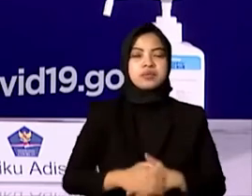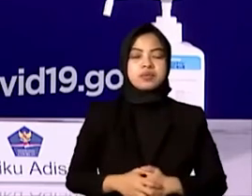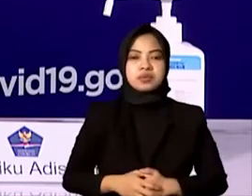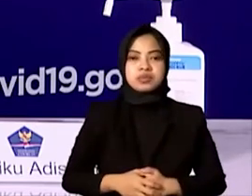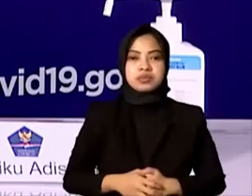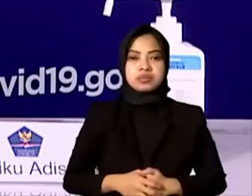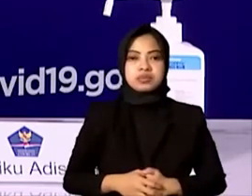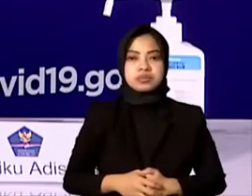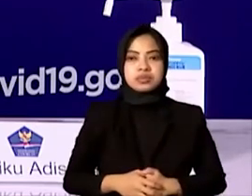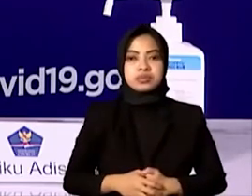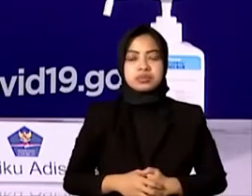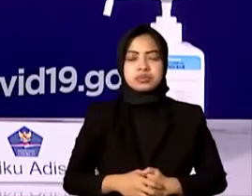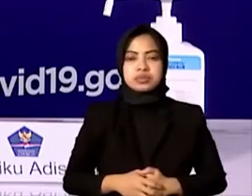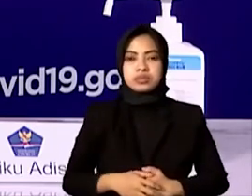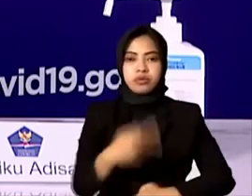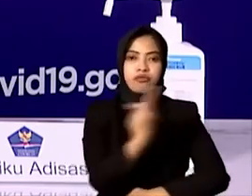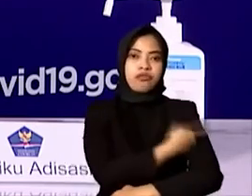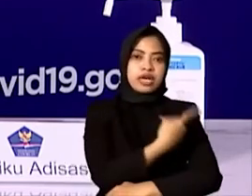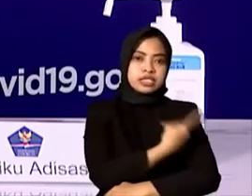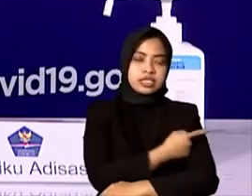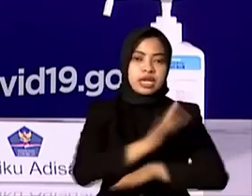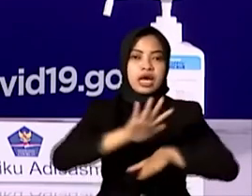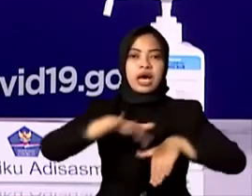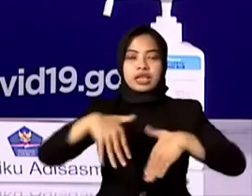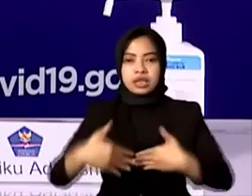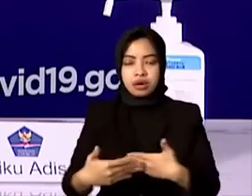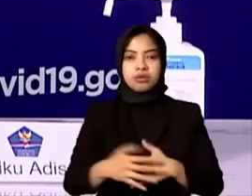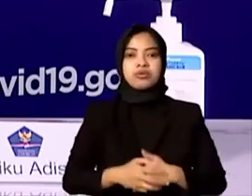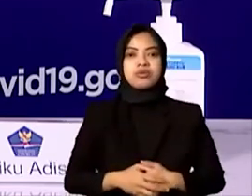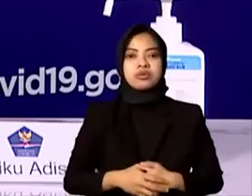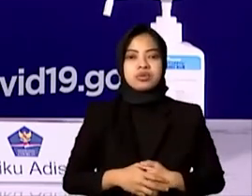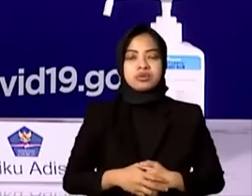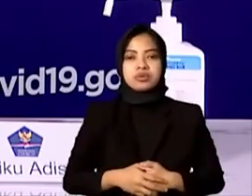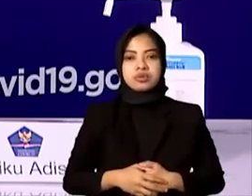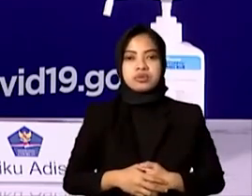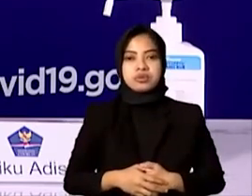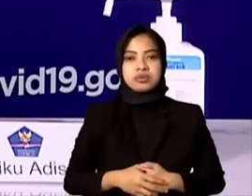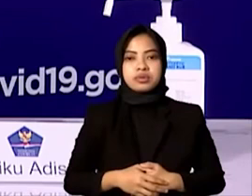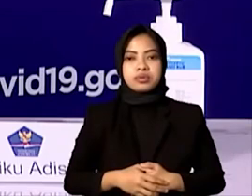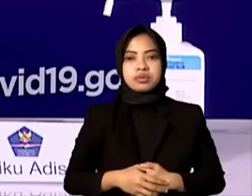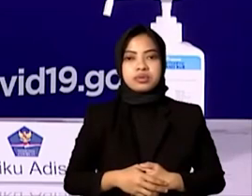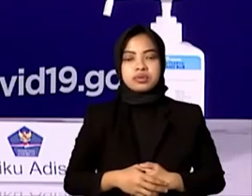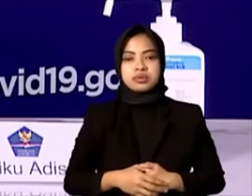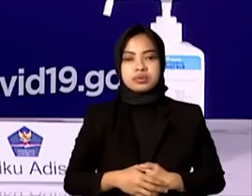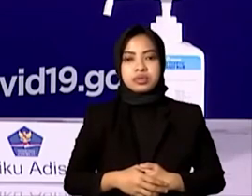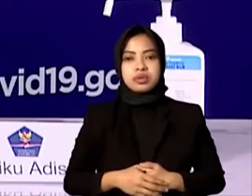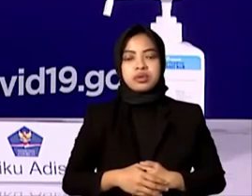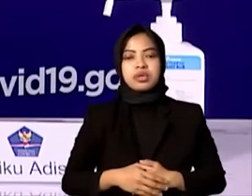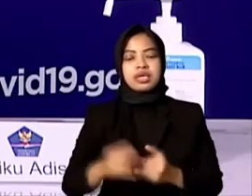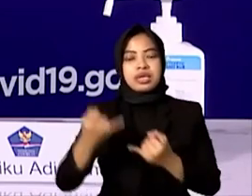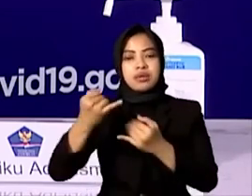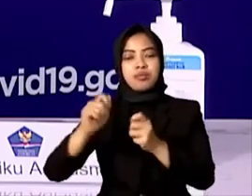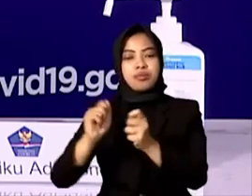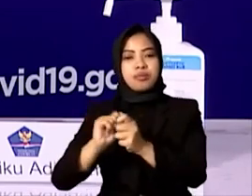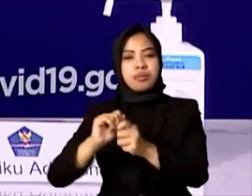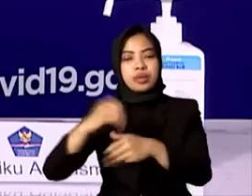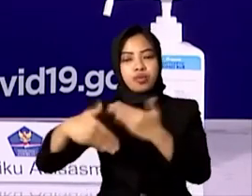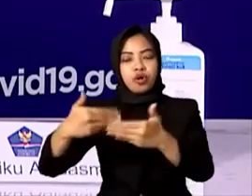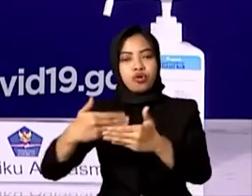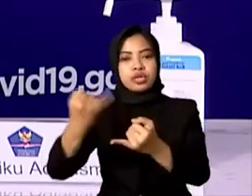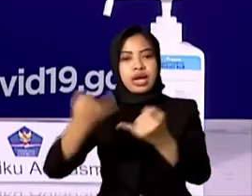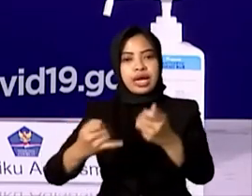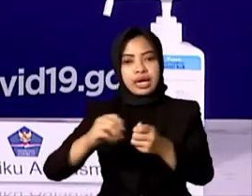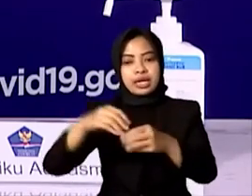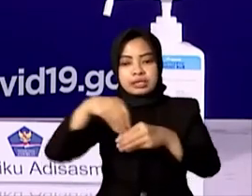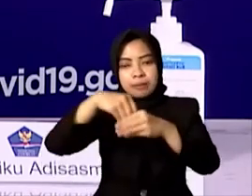dari bawah vaksin dan juga proses filling finish product Hai itu juga